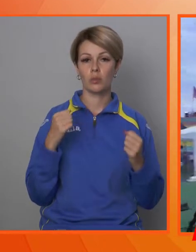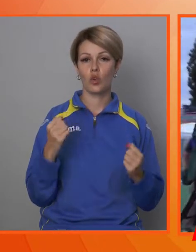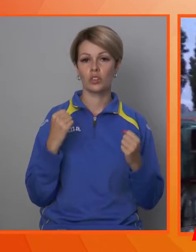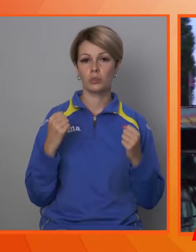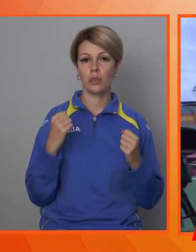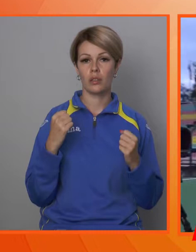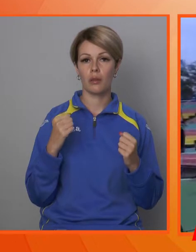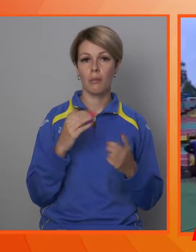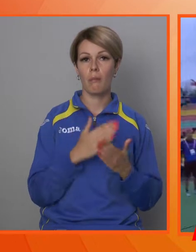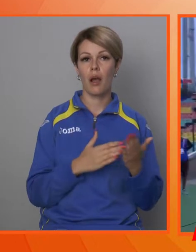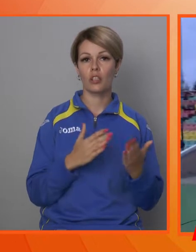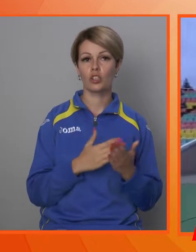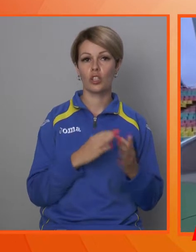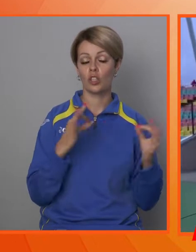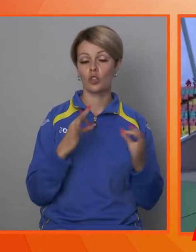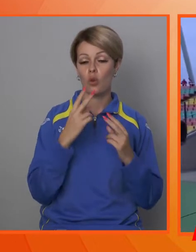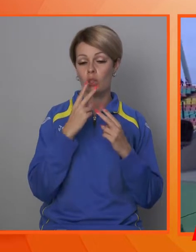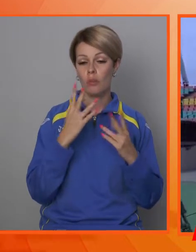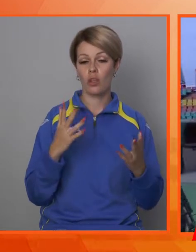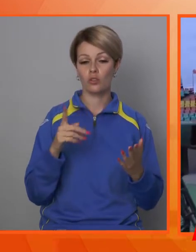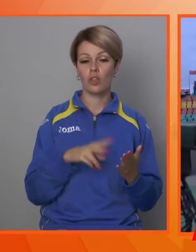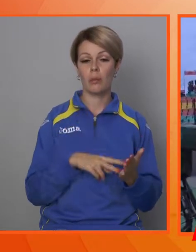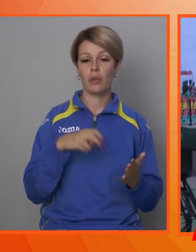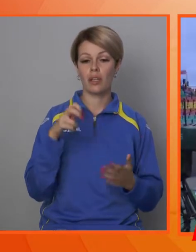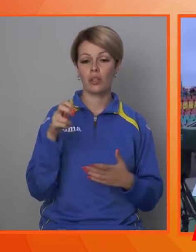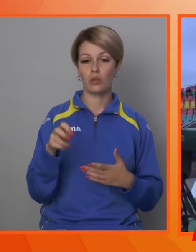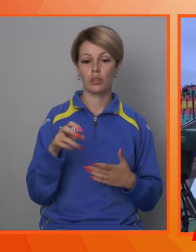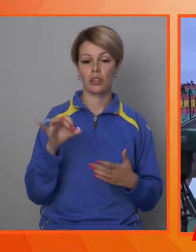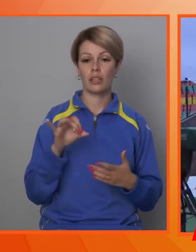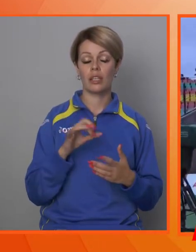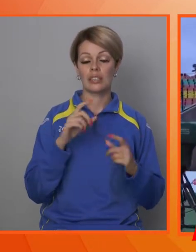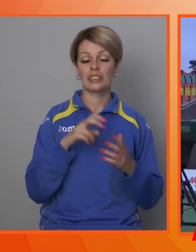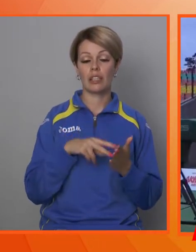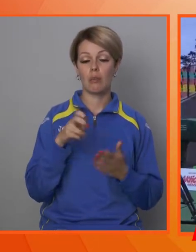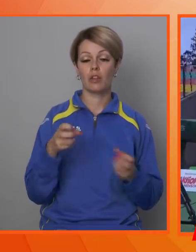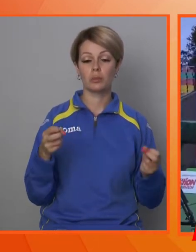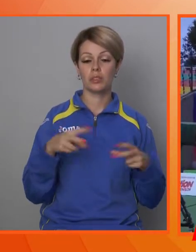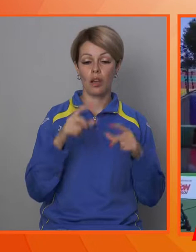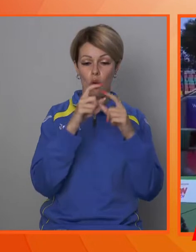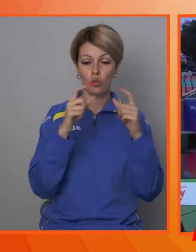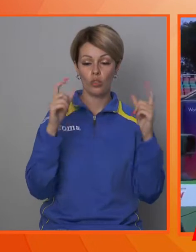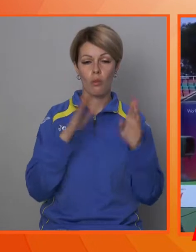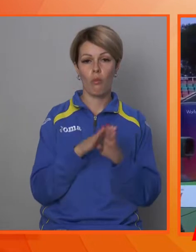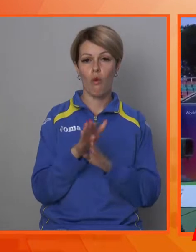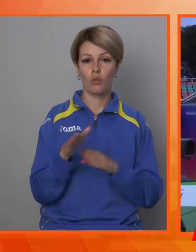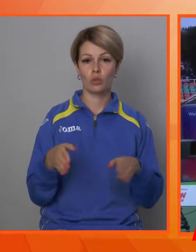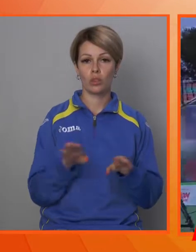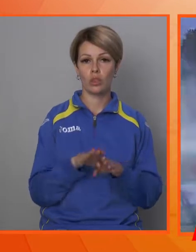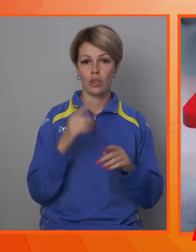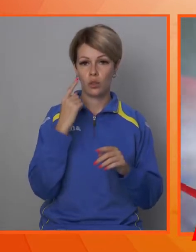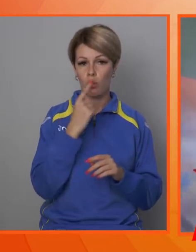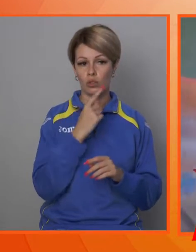спортсмен майже нічого не бачить, вони пригають, стрибають в спеціальних очках, очі закриті повністю.